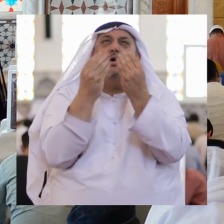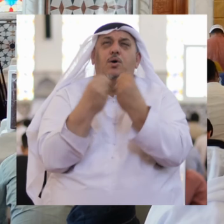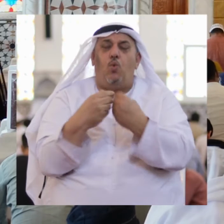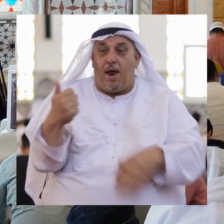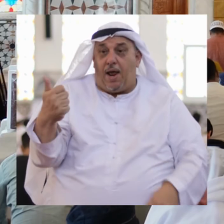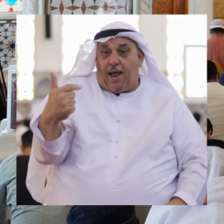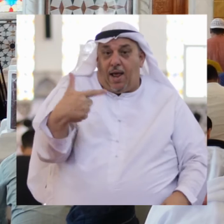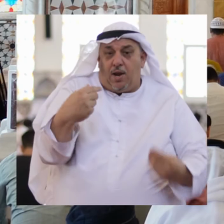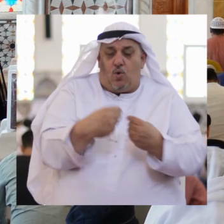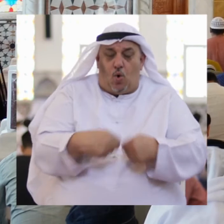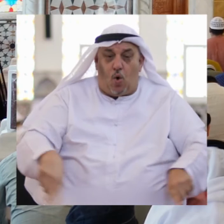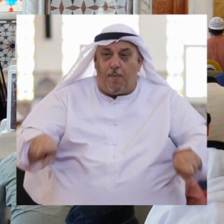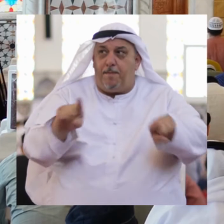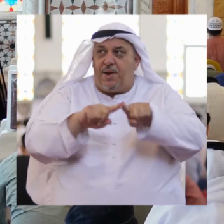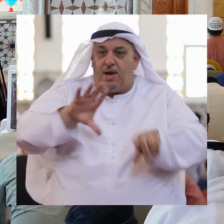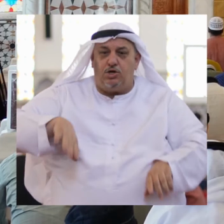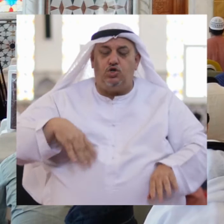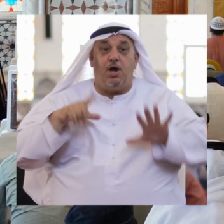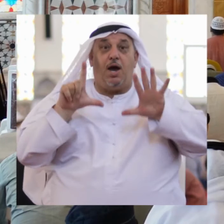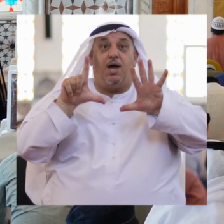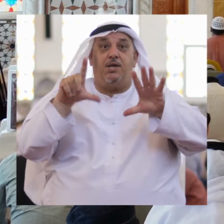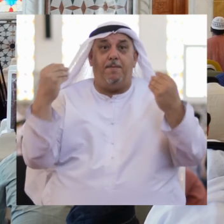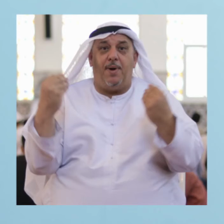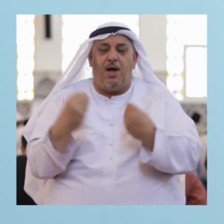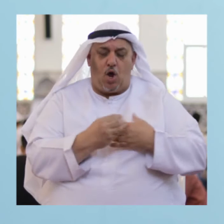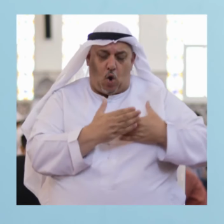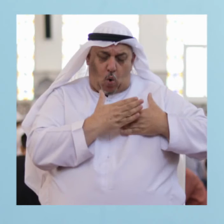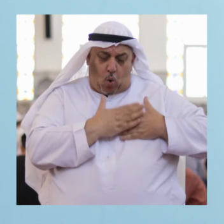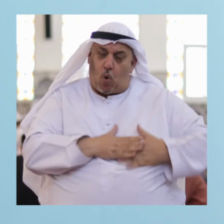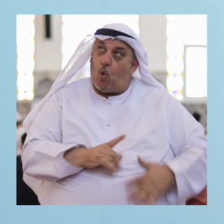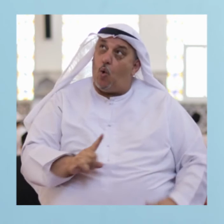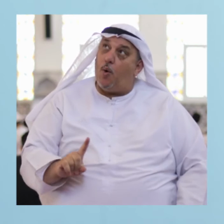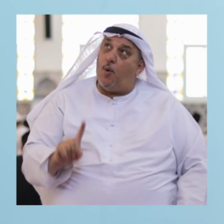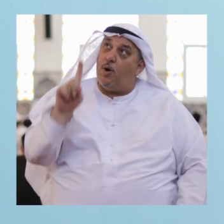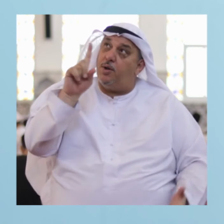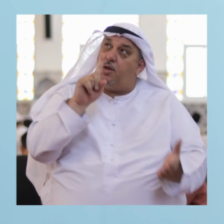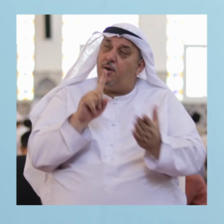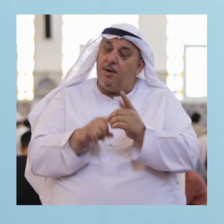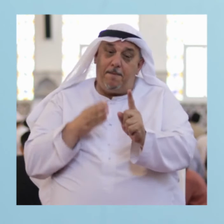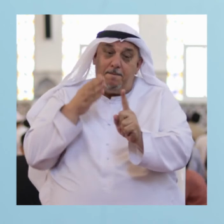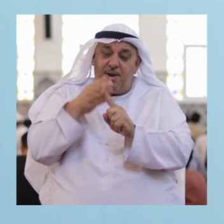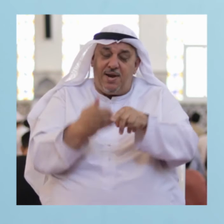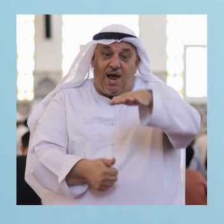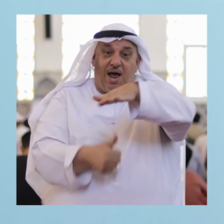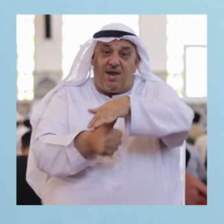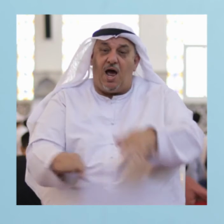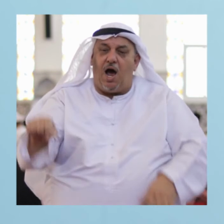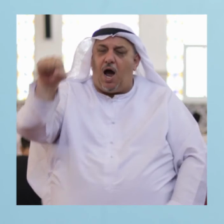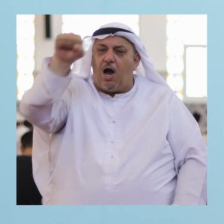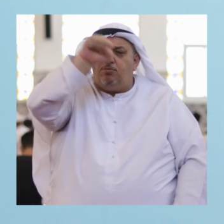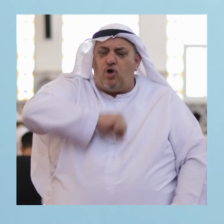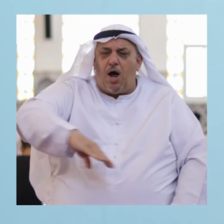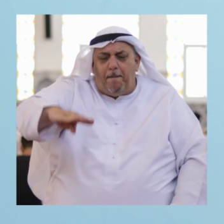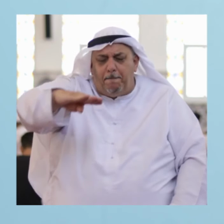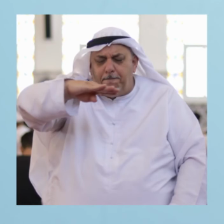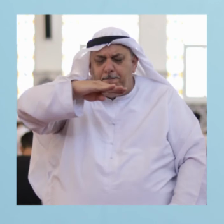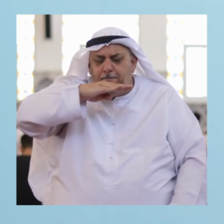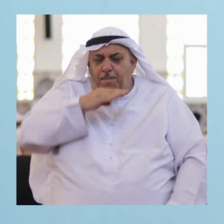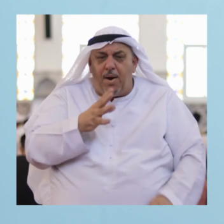واخوانه حكام الامارات لما تحبه وترضاه وسدد خطى والدينا حاكم الشارقه